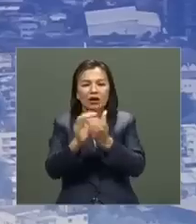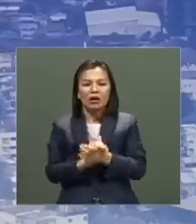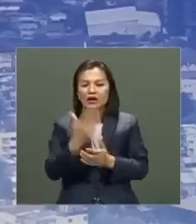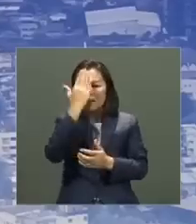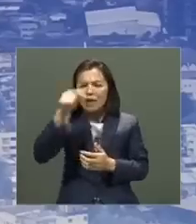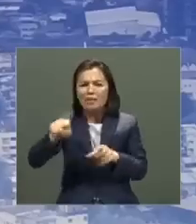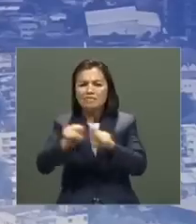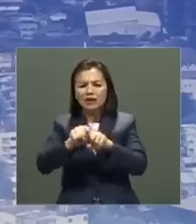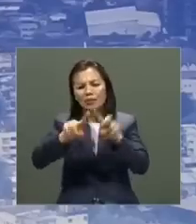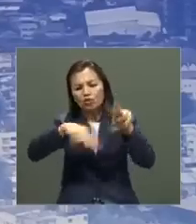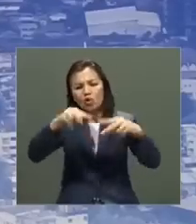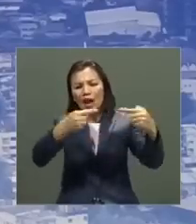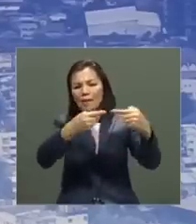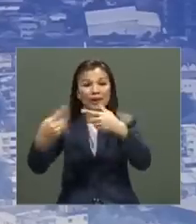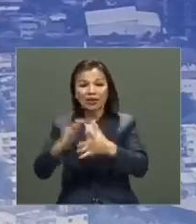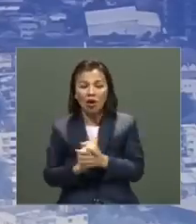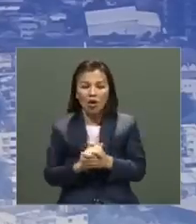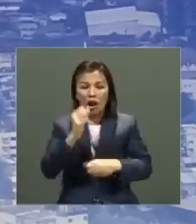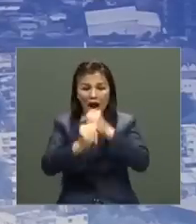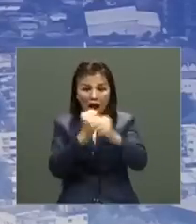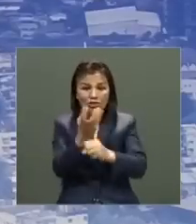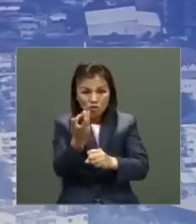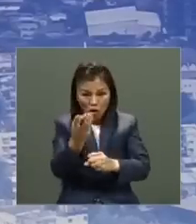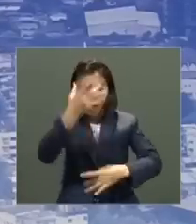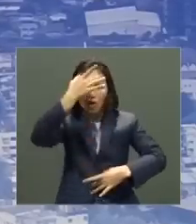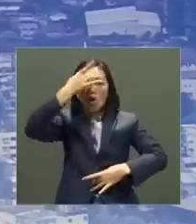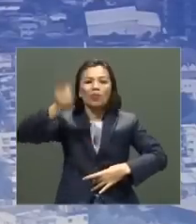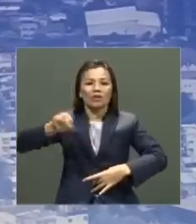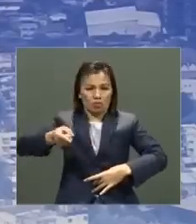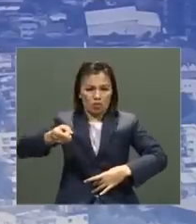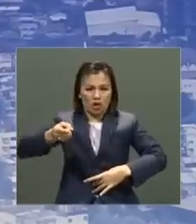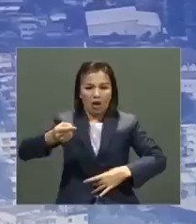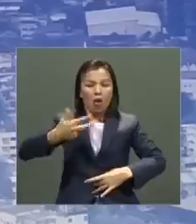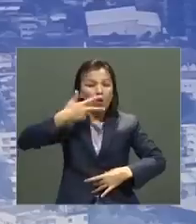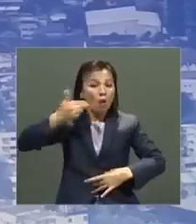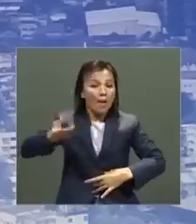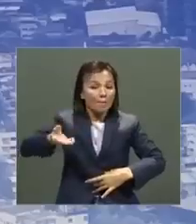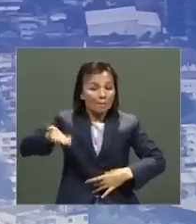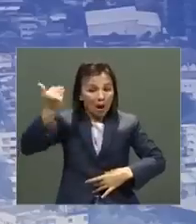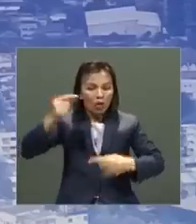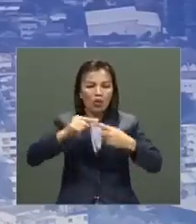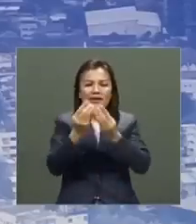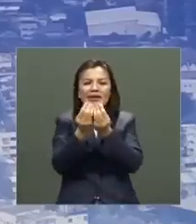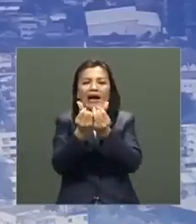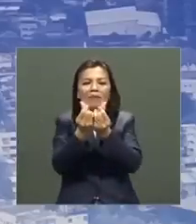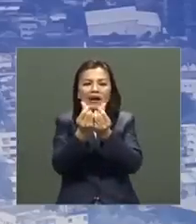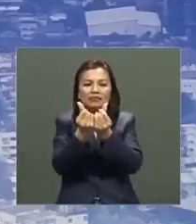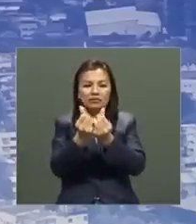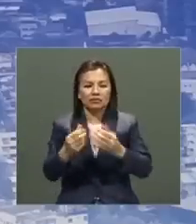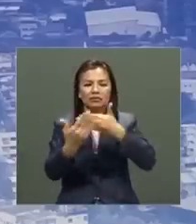อันมียำนะครับนี่อายุน้อยแล้วก็มีโรคประจำตัวเบาหวานไขมันเหลือสูง